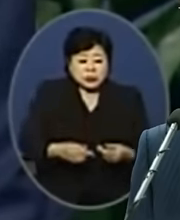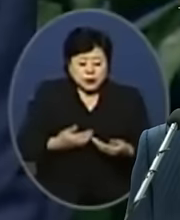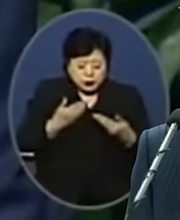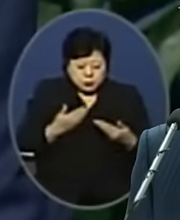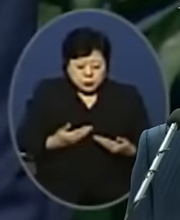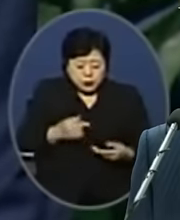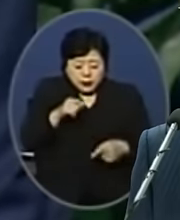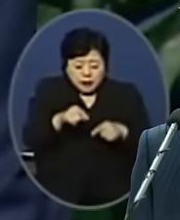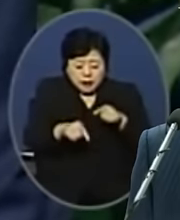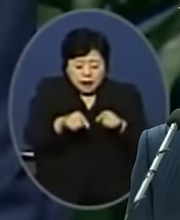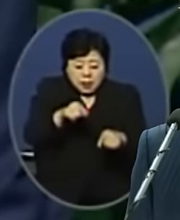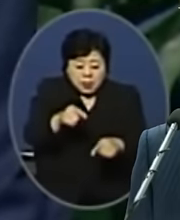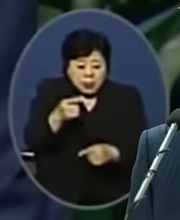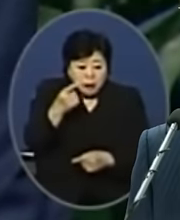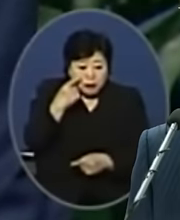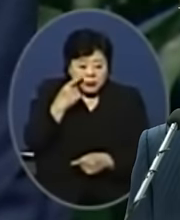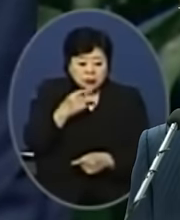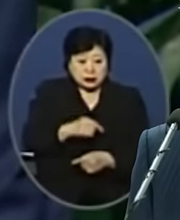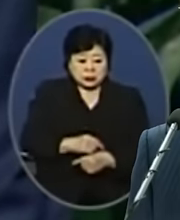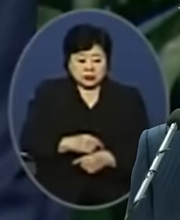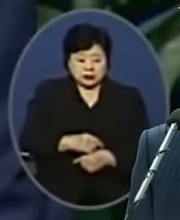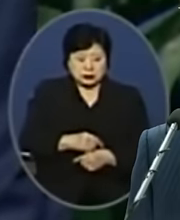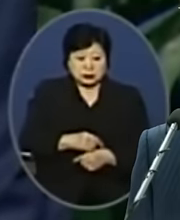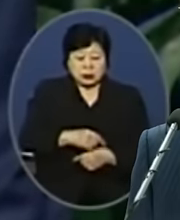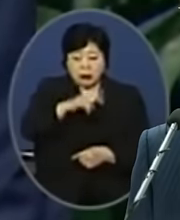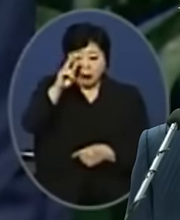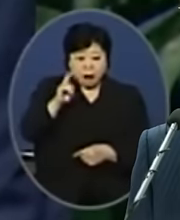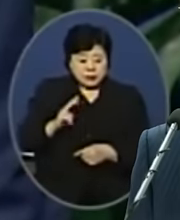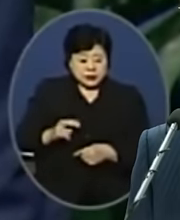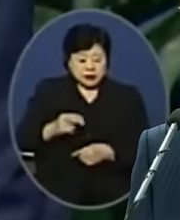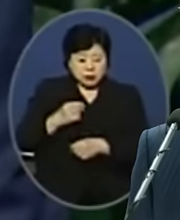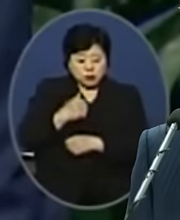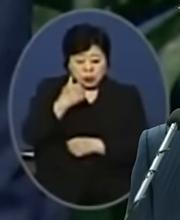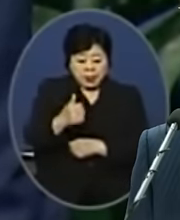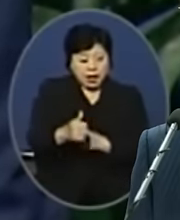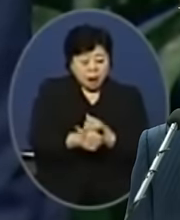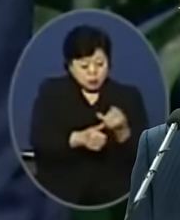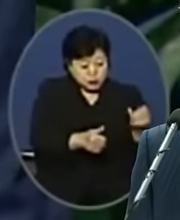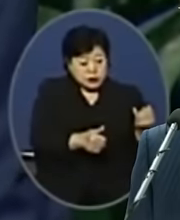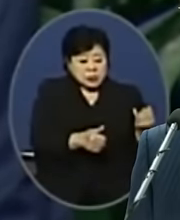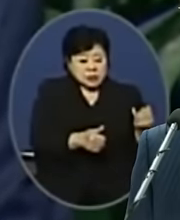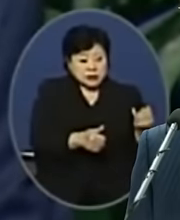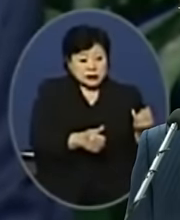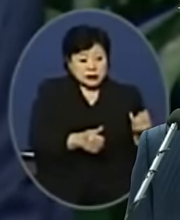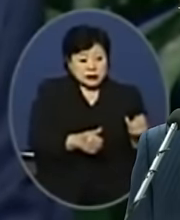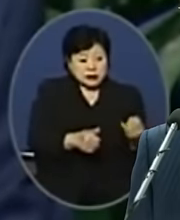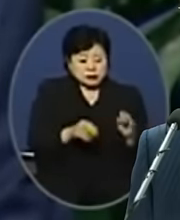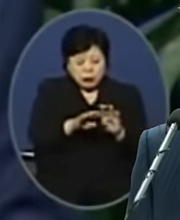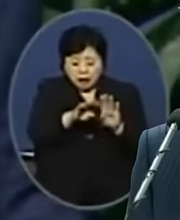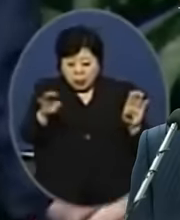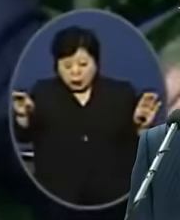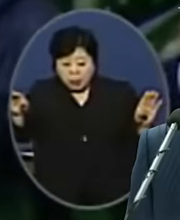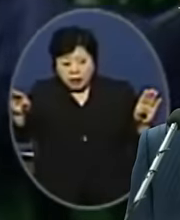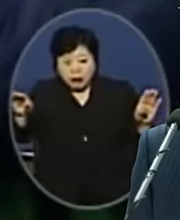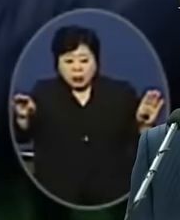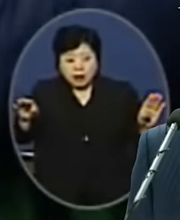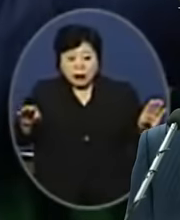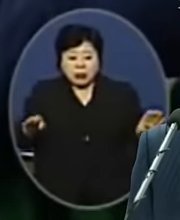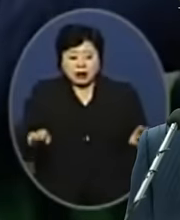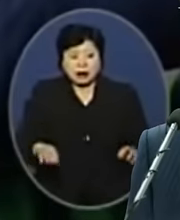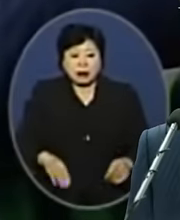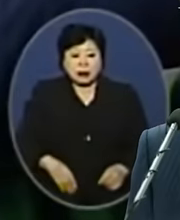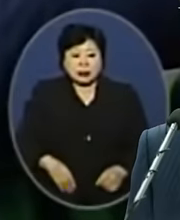조용히 들어갔습니다. 아, 그러니 안 될라고 하니까 보디발의 아내가 문을 확 잘 열고서,